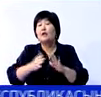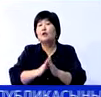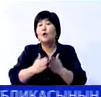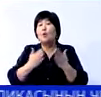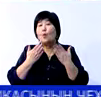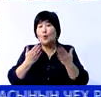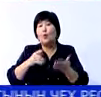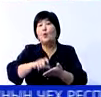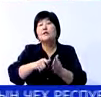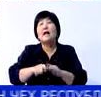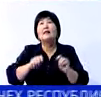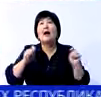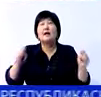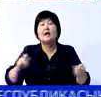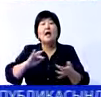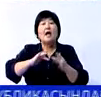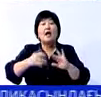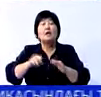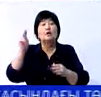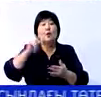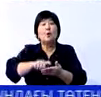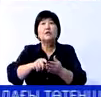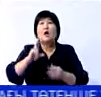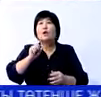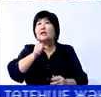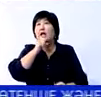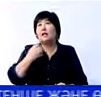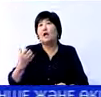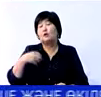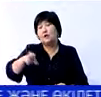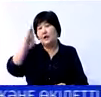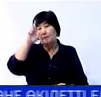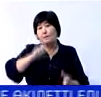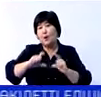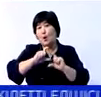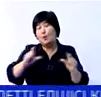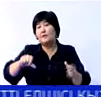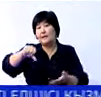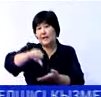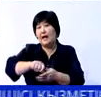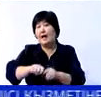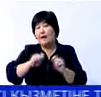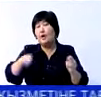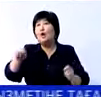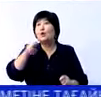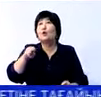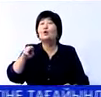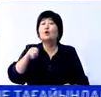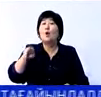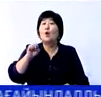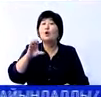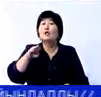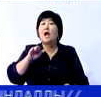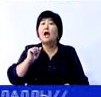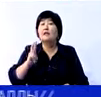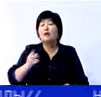залы ашылды. Электронды оқу залы Қорқыт Ата атындағы Қызылорда мемлекеттік университетінің қабырғасында Дүкенбай Досжанның өнегелі